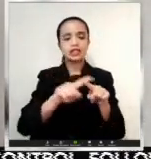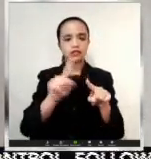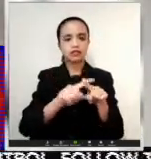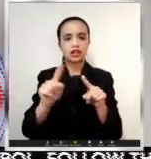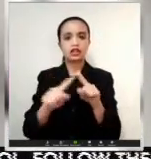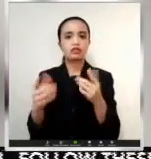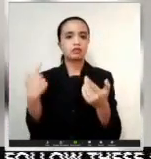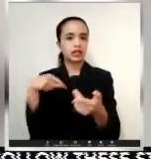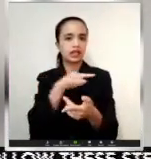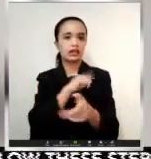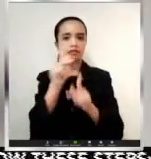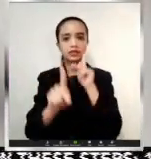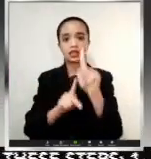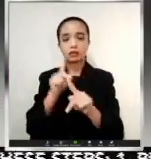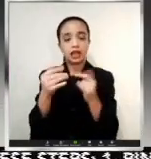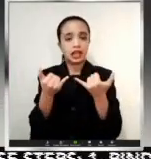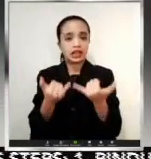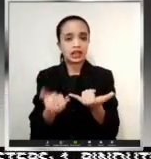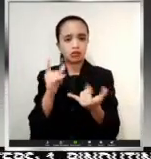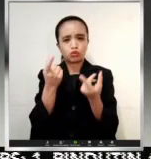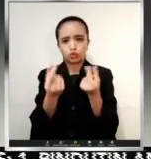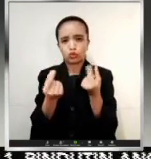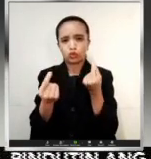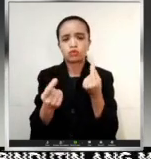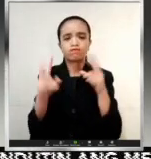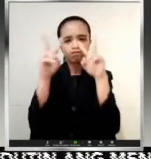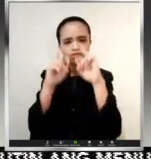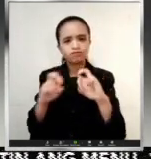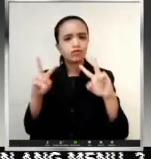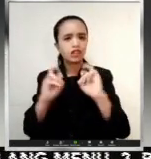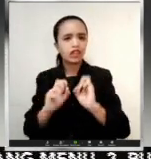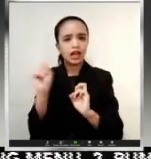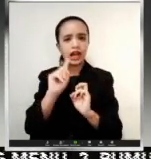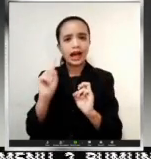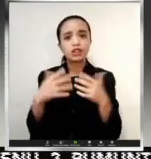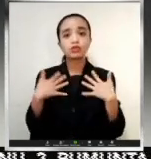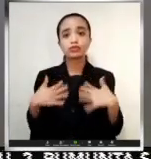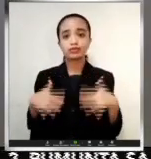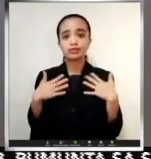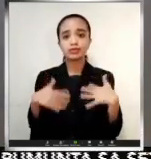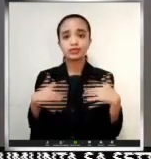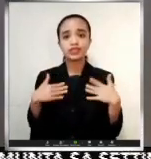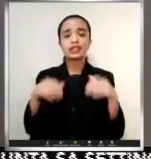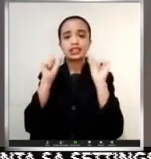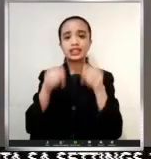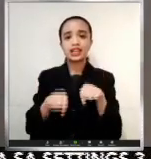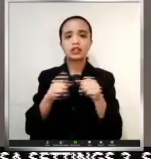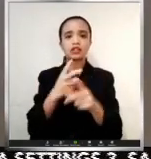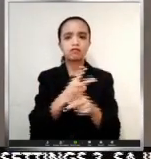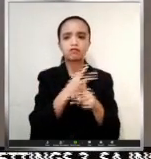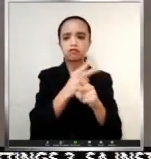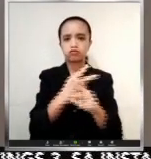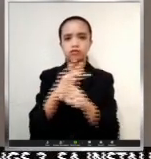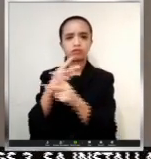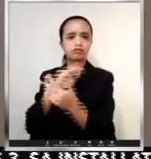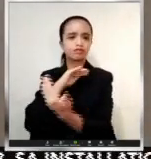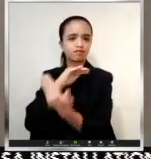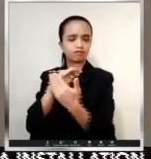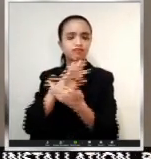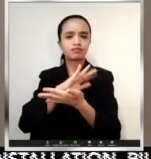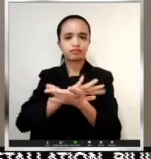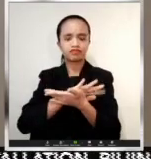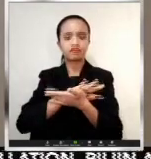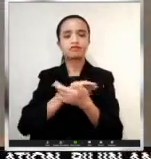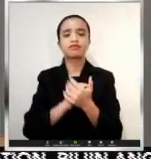ngayon, nag-e-eksperimento sila kung ano-ano ang mga telang maximized ang protection laban sa mikrobyo at virus.